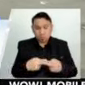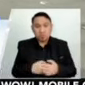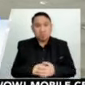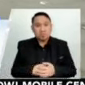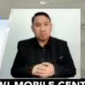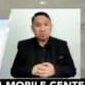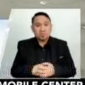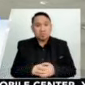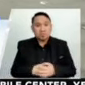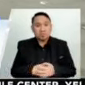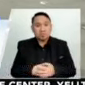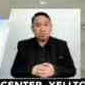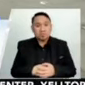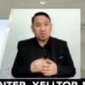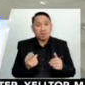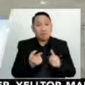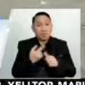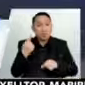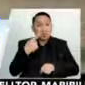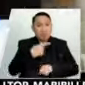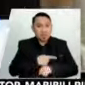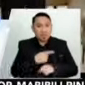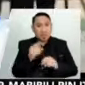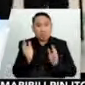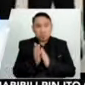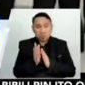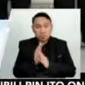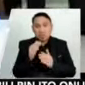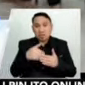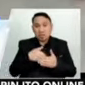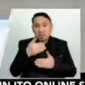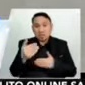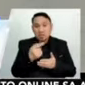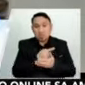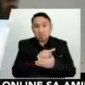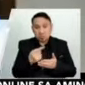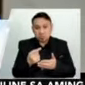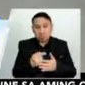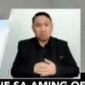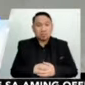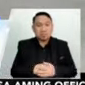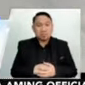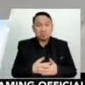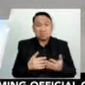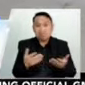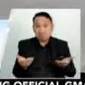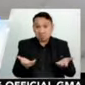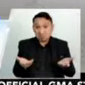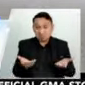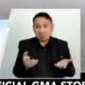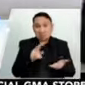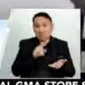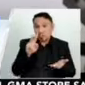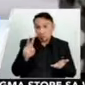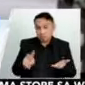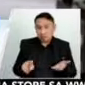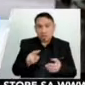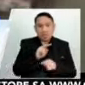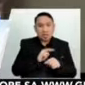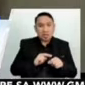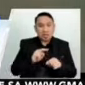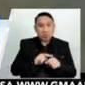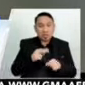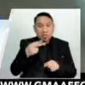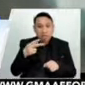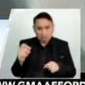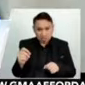come the first day ng school po, next week po. Bayanihan din sa paglilinis dito sa Valenzuela National High School na ginamit na evacuation